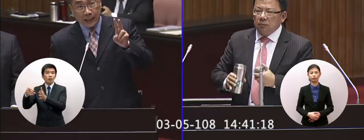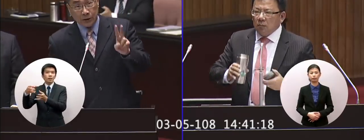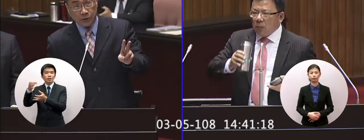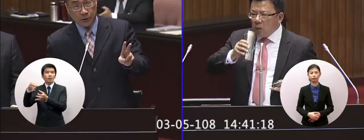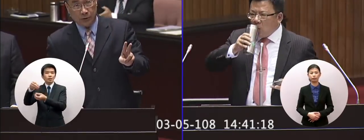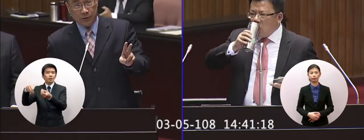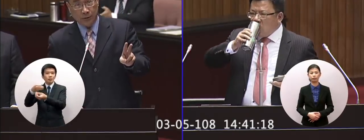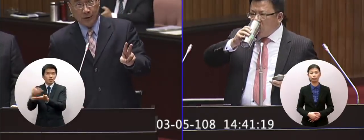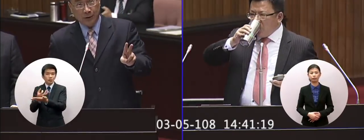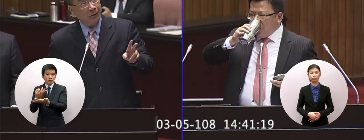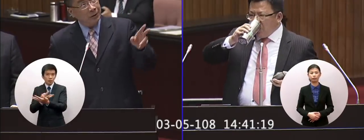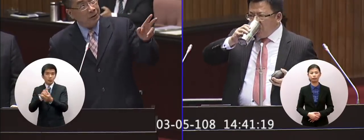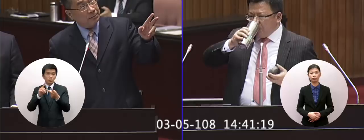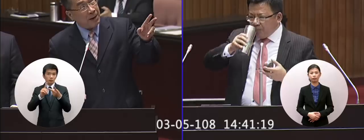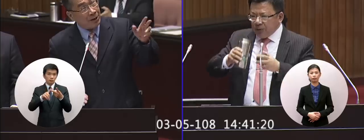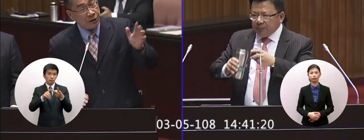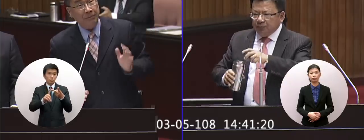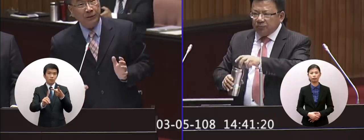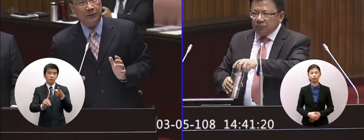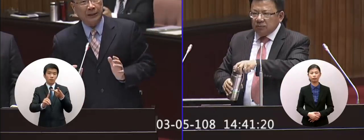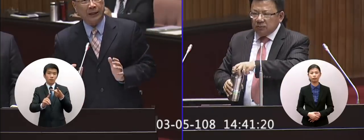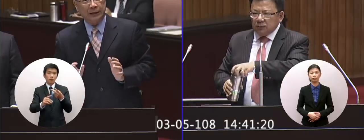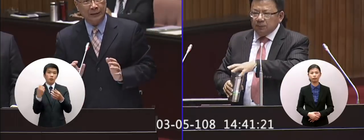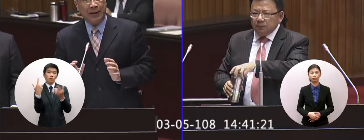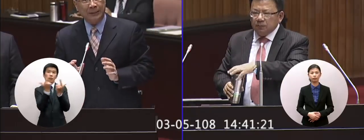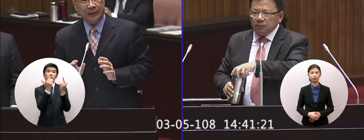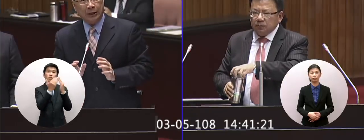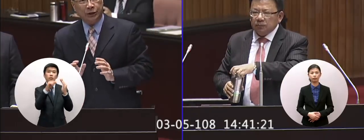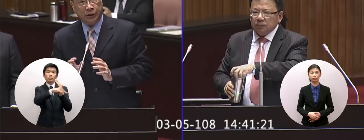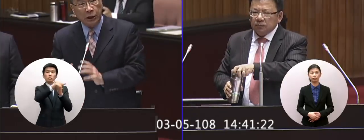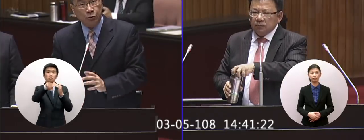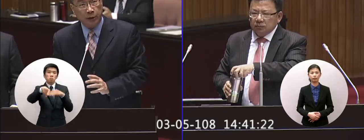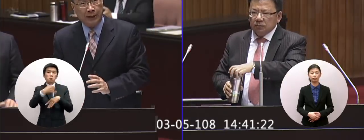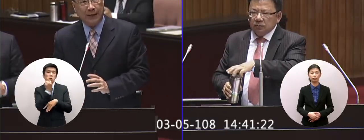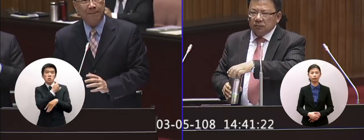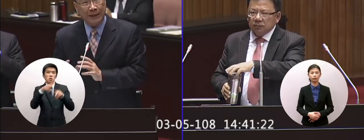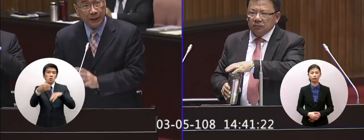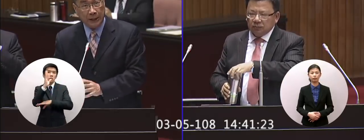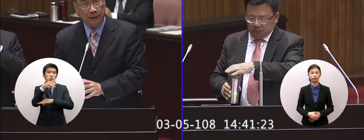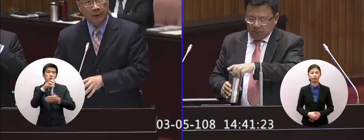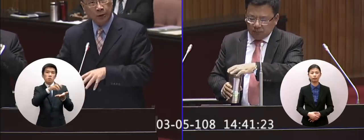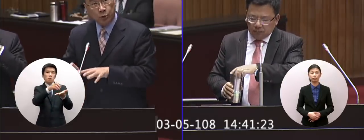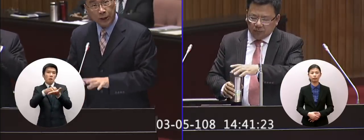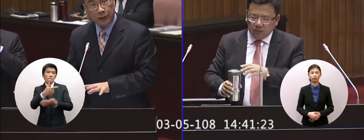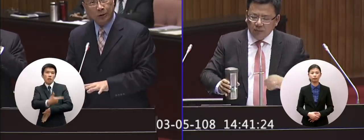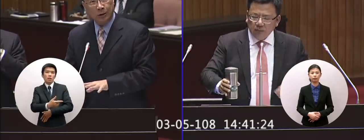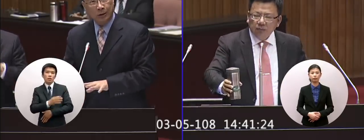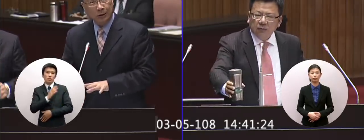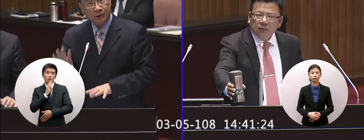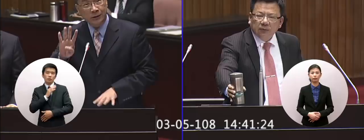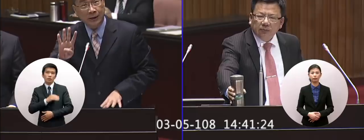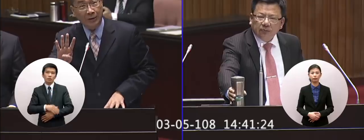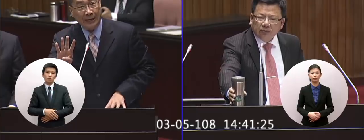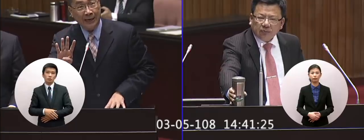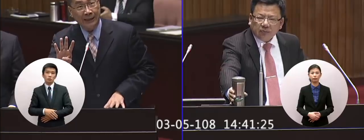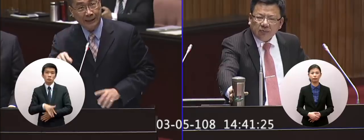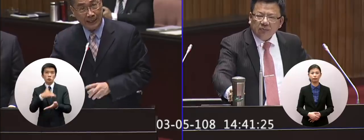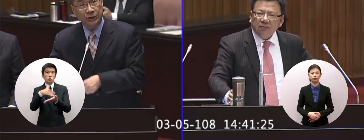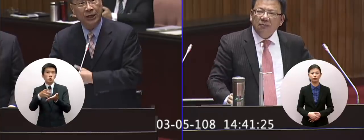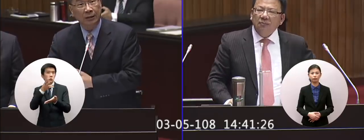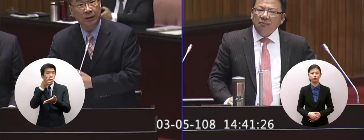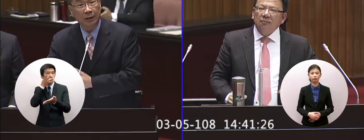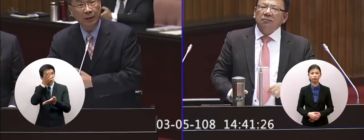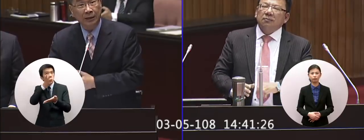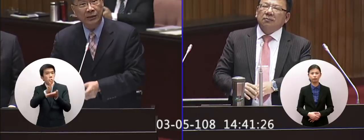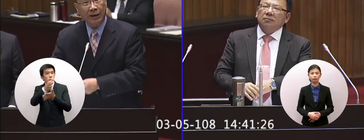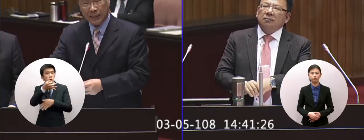那第二个就是包括新北市这些可能他们在行政作业上慢了一点，所以4个月才